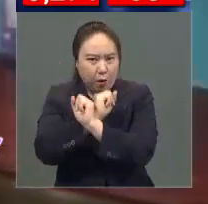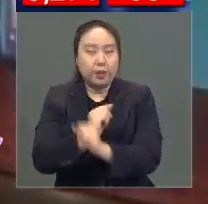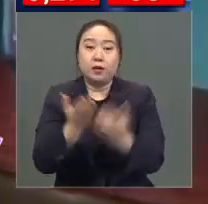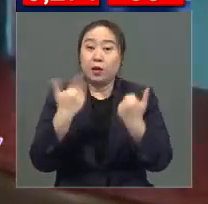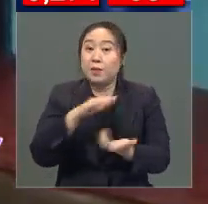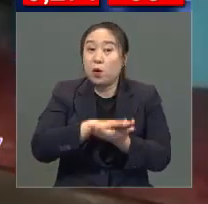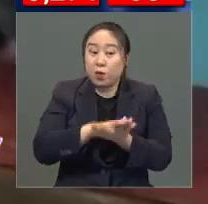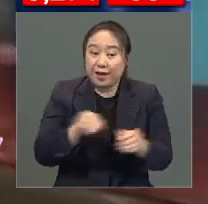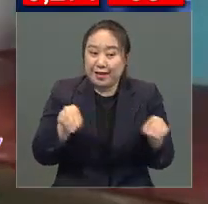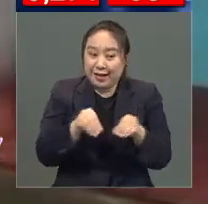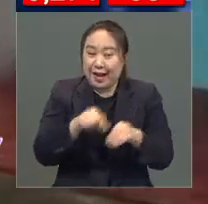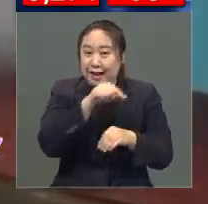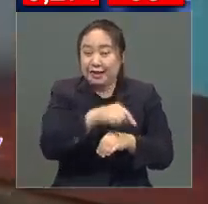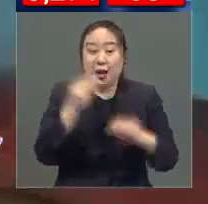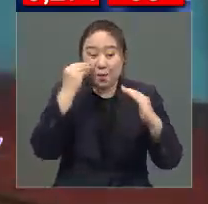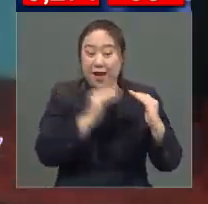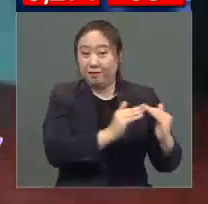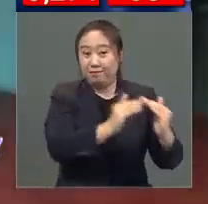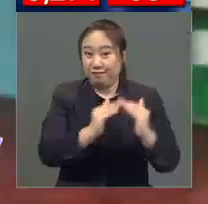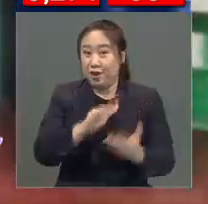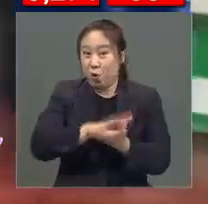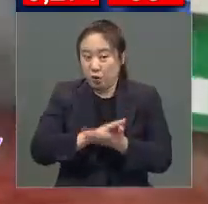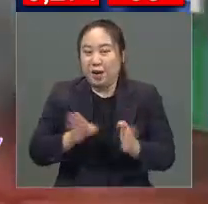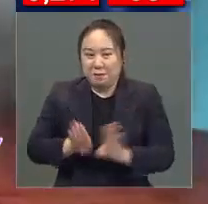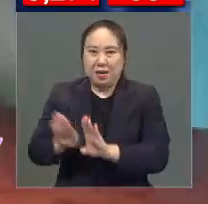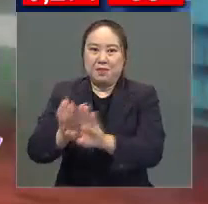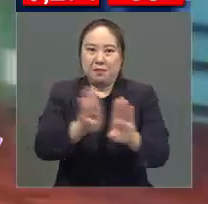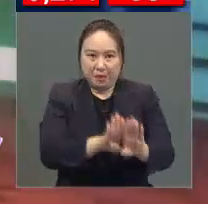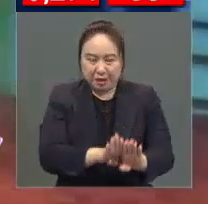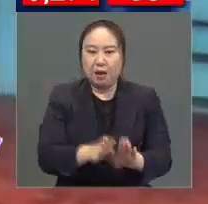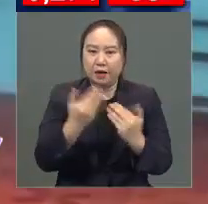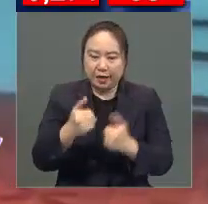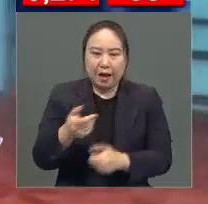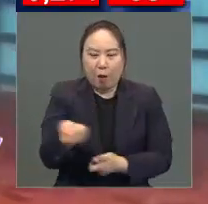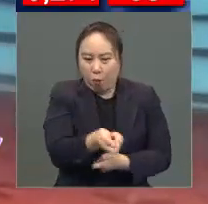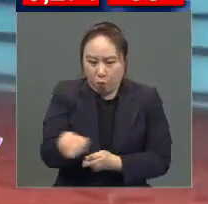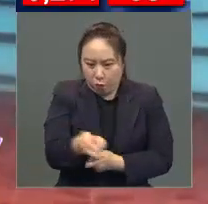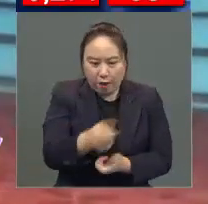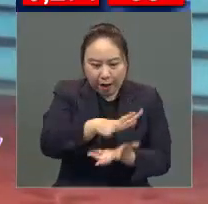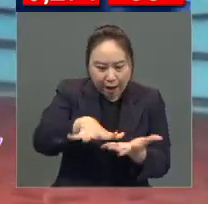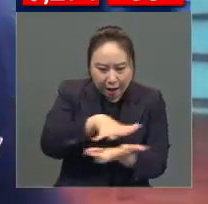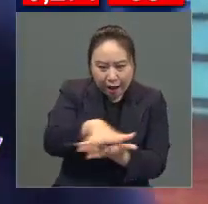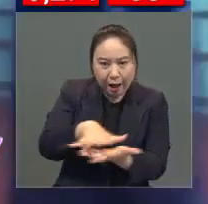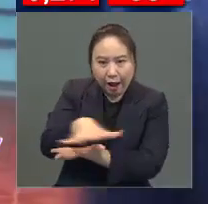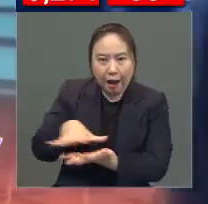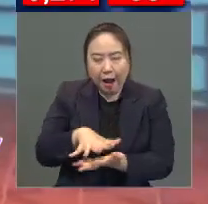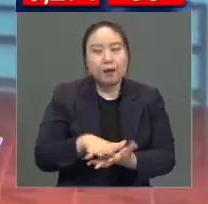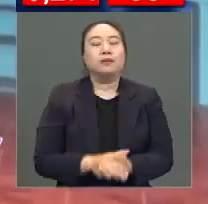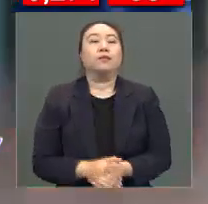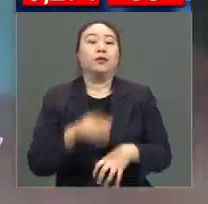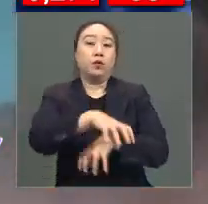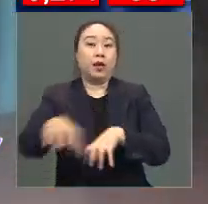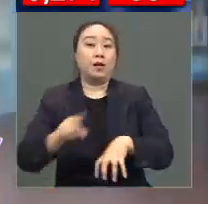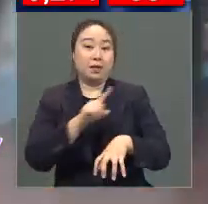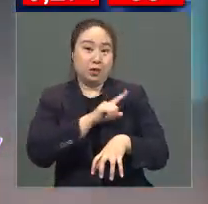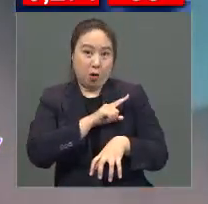ประกาศปิดโรงเรียนที่อยู่ใกล้กับที่พักอาศัยเป็นการชั่วคราวเพื่อเฝ้าระวังแล้วก็ทำความสะอาดภายในโรงเรียนขณะที่หน่วยงานที่